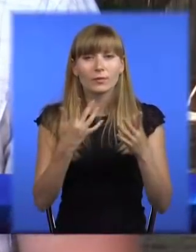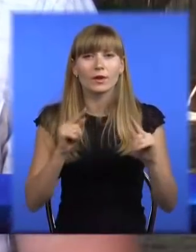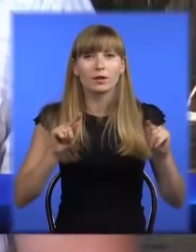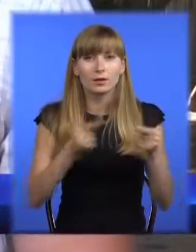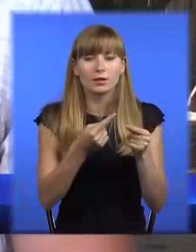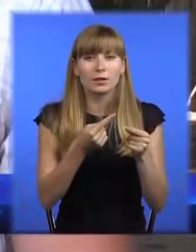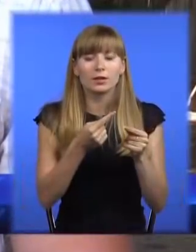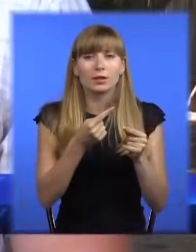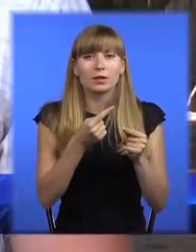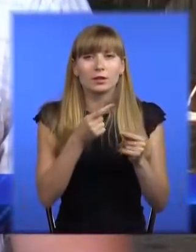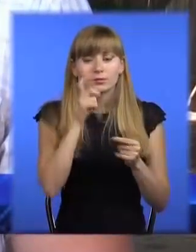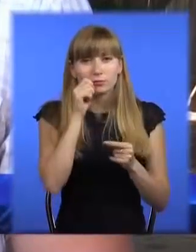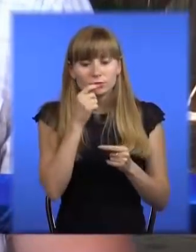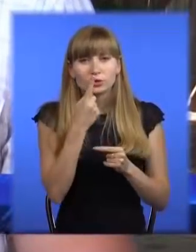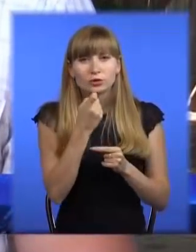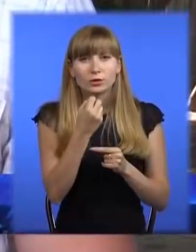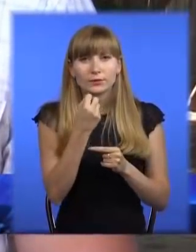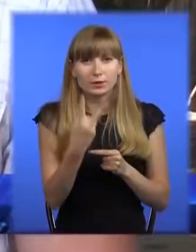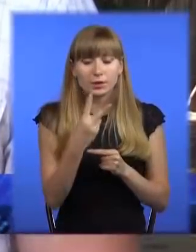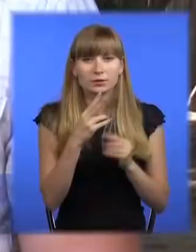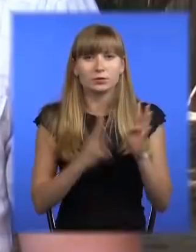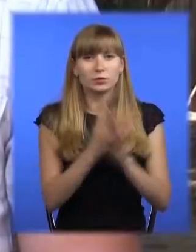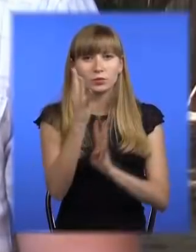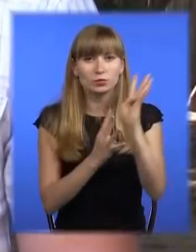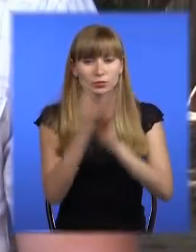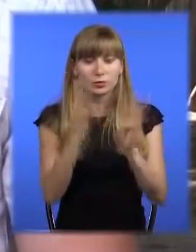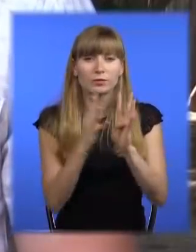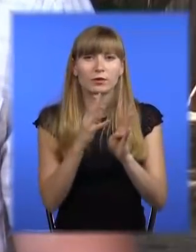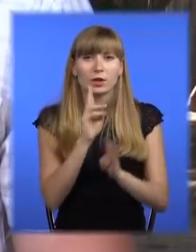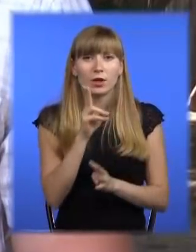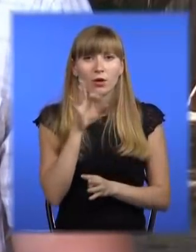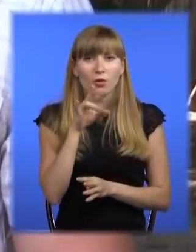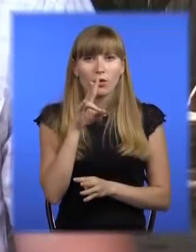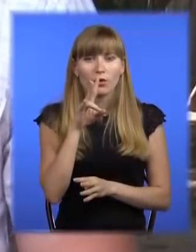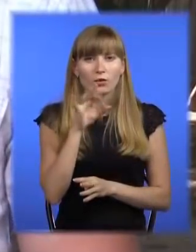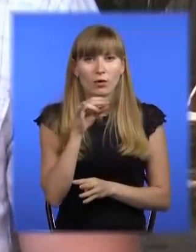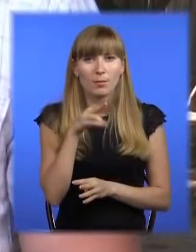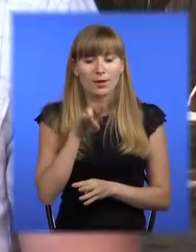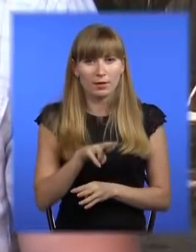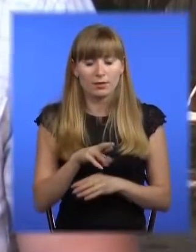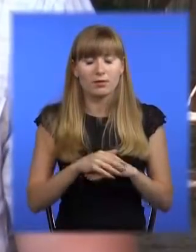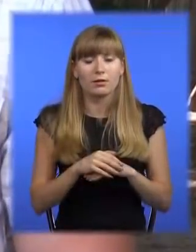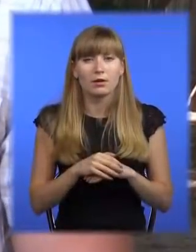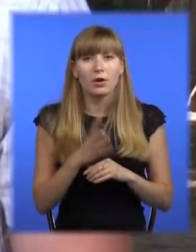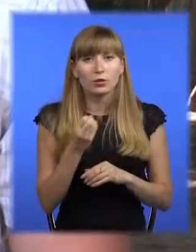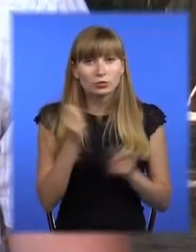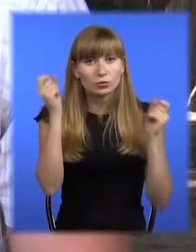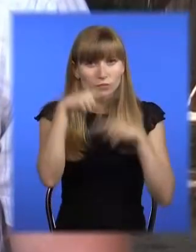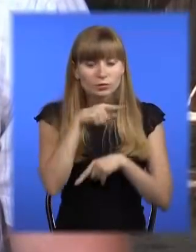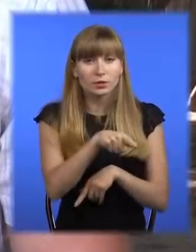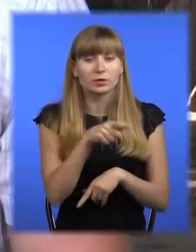виявлено та вилучено 112 кущів конопель. Також було встановлено, що правопорушником